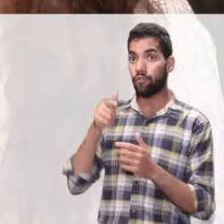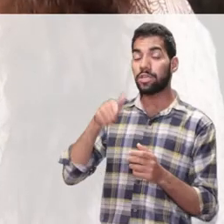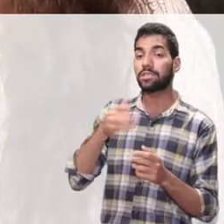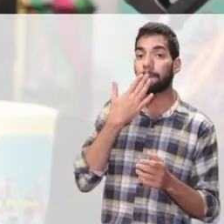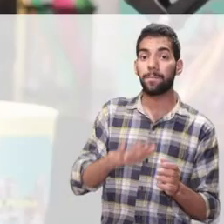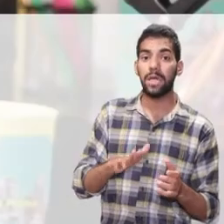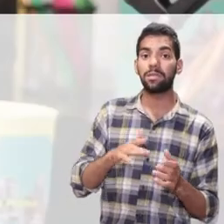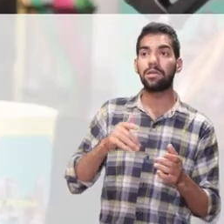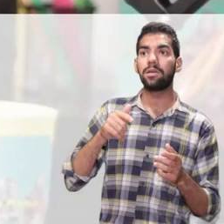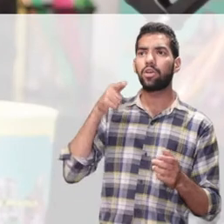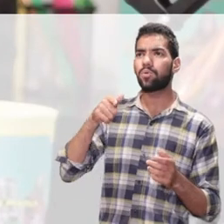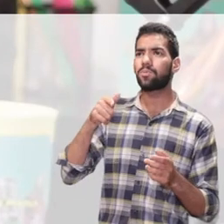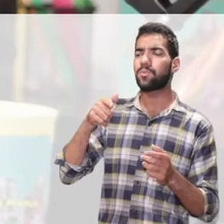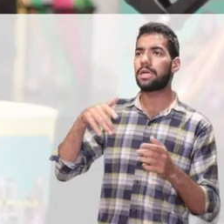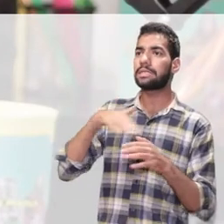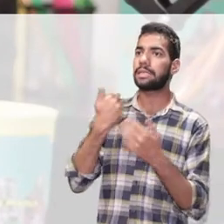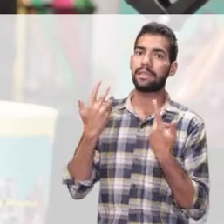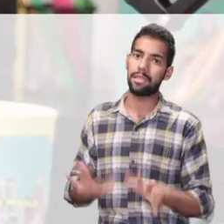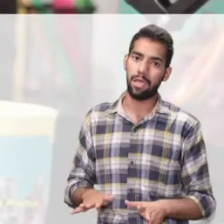ऑल एग्री